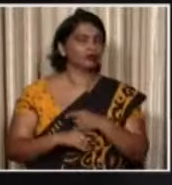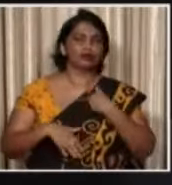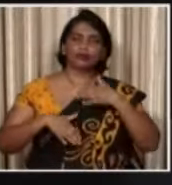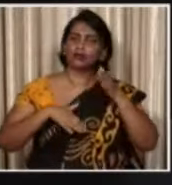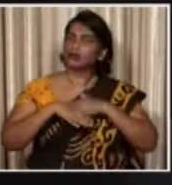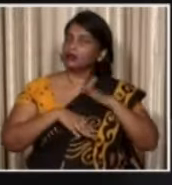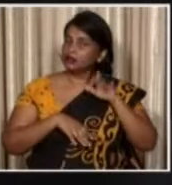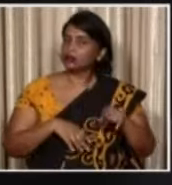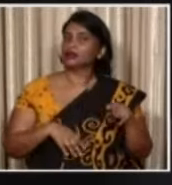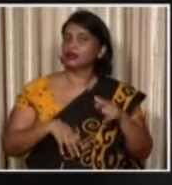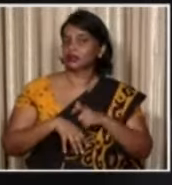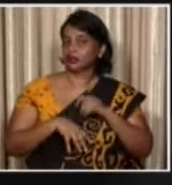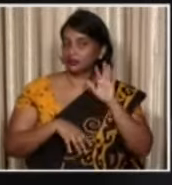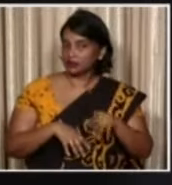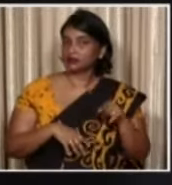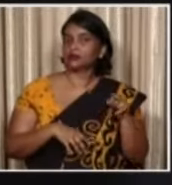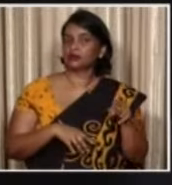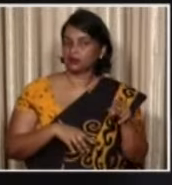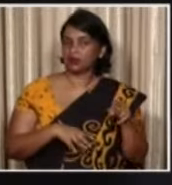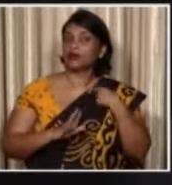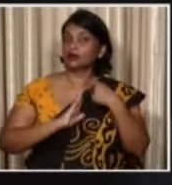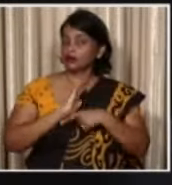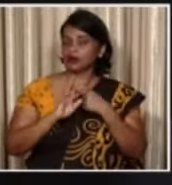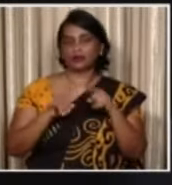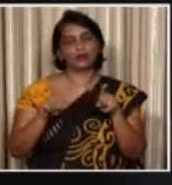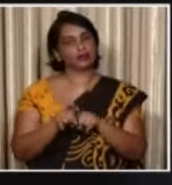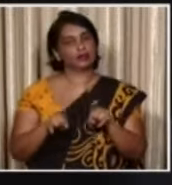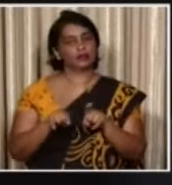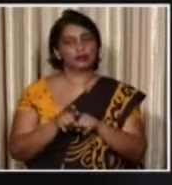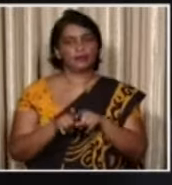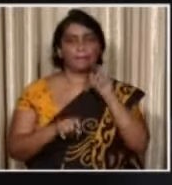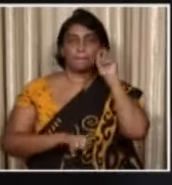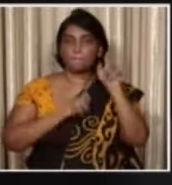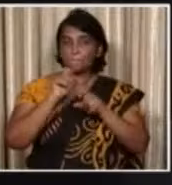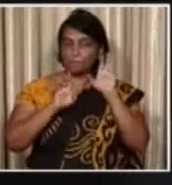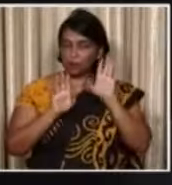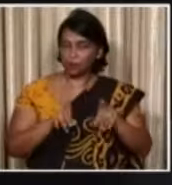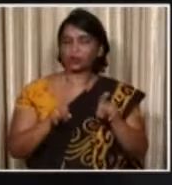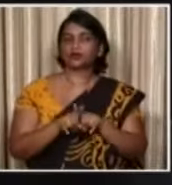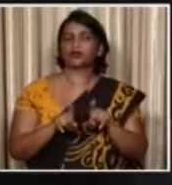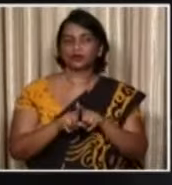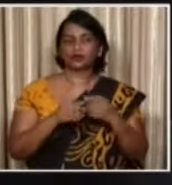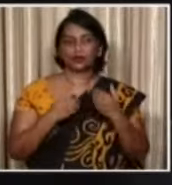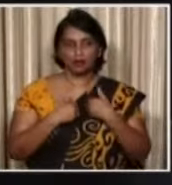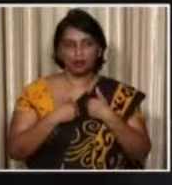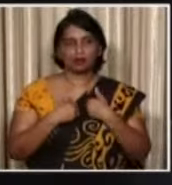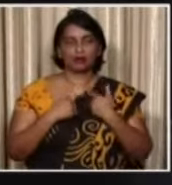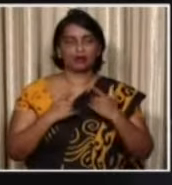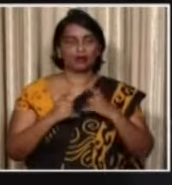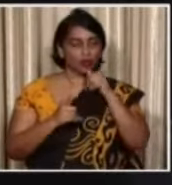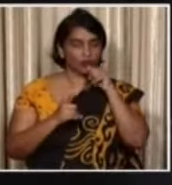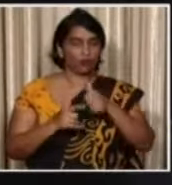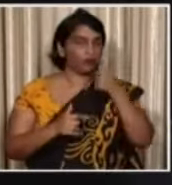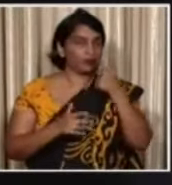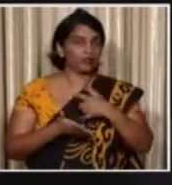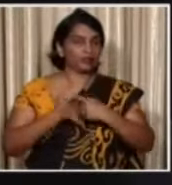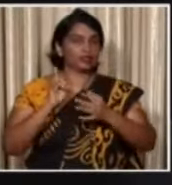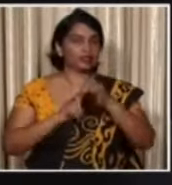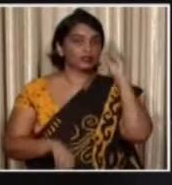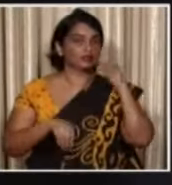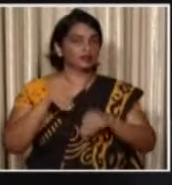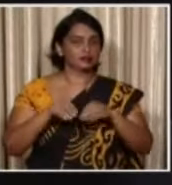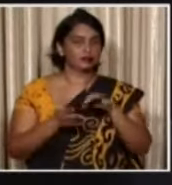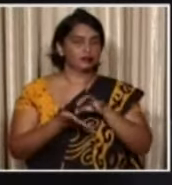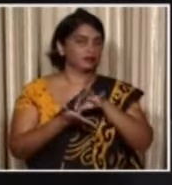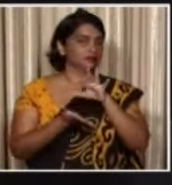දී සිටින අවස්ථාවක තමයි රටක් වශයෙන් ජනතාවක් වශයෙන් අපට තීනනාත්මක ජනාධිපතිවරණයකට මූණ